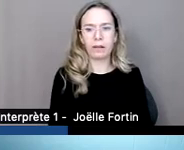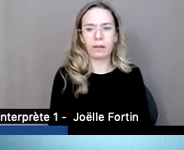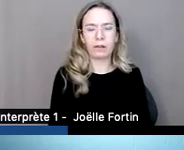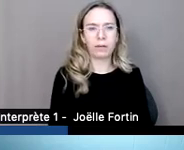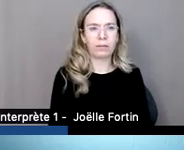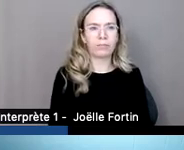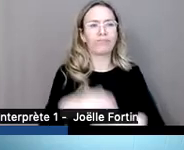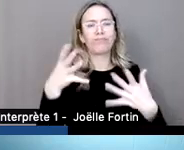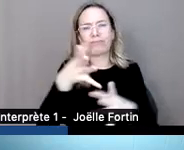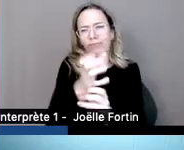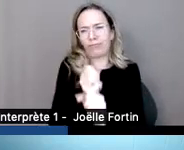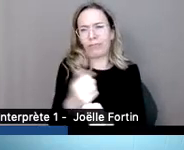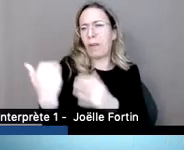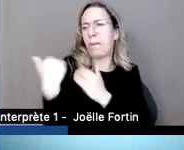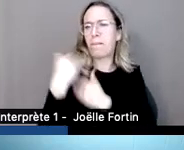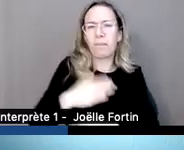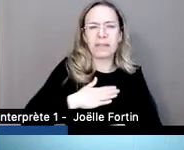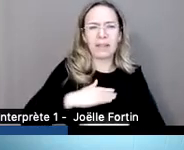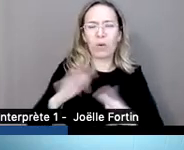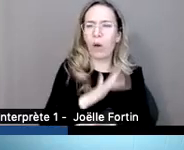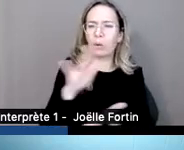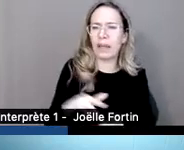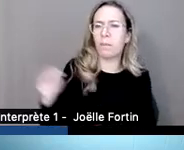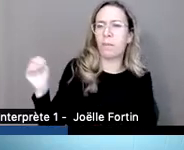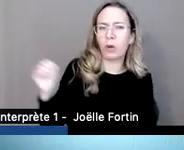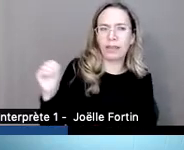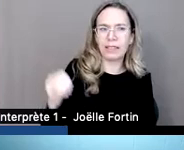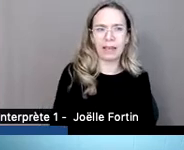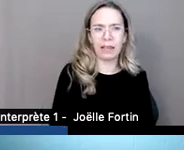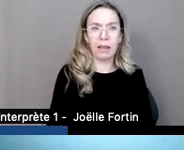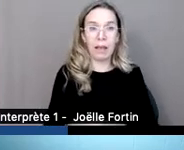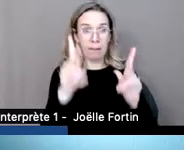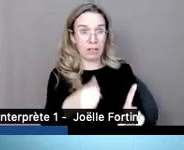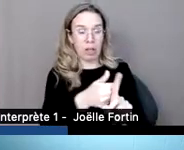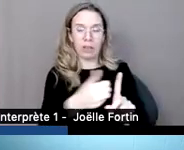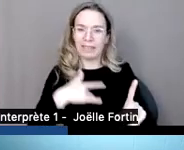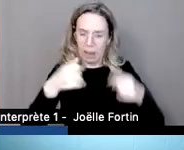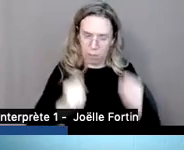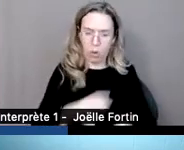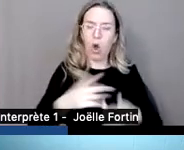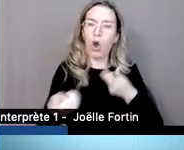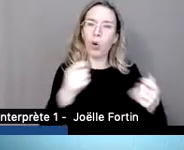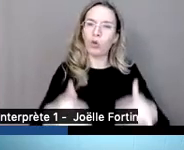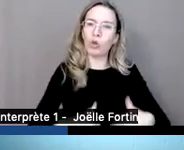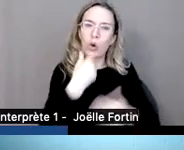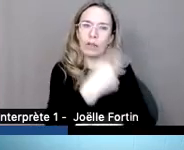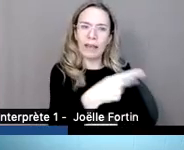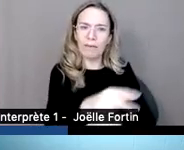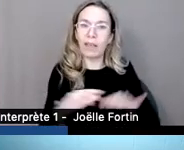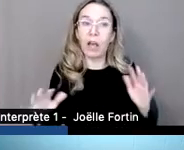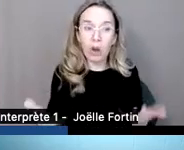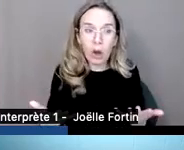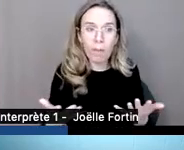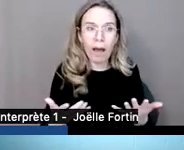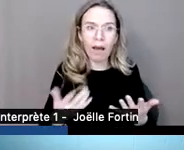Les grandes lignes de notre mission au Centre Montessori, c'est redonner à la personne le sentiment de contrôle de sa vie en lui permettant